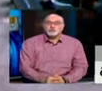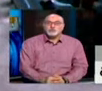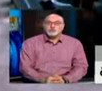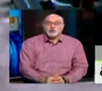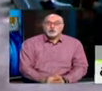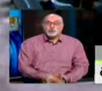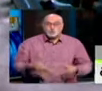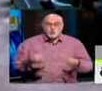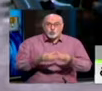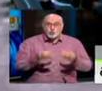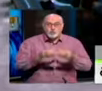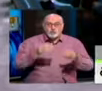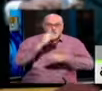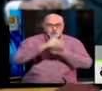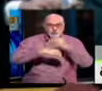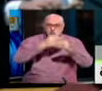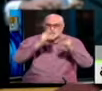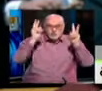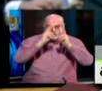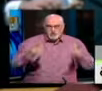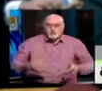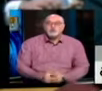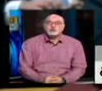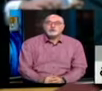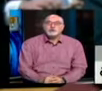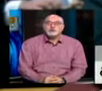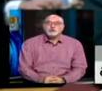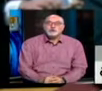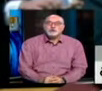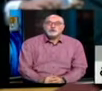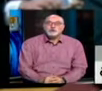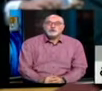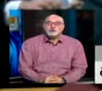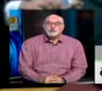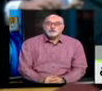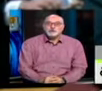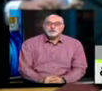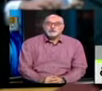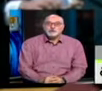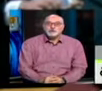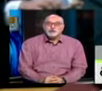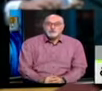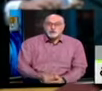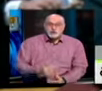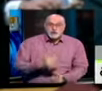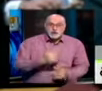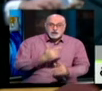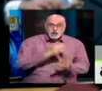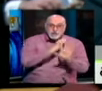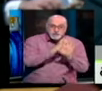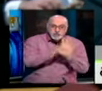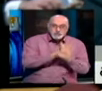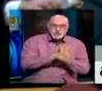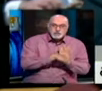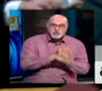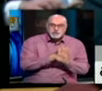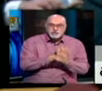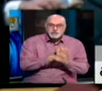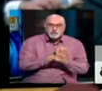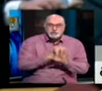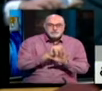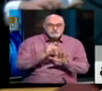والمجموعة الدولية على نفسها أن لا يفلت أي مجرم من